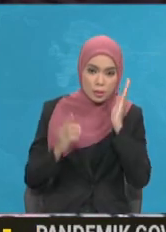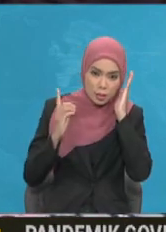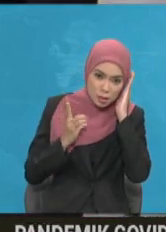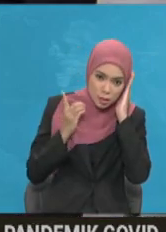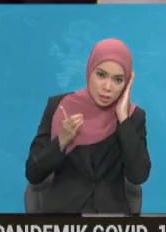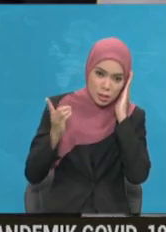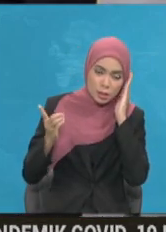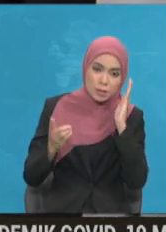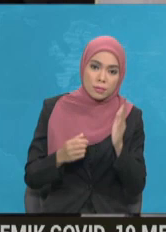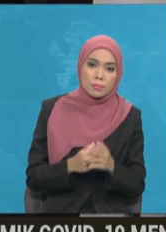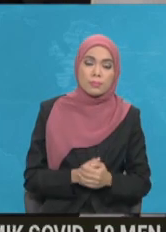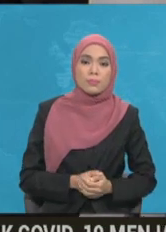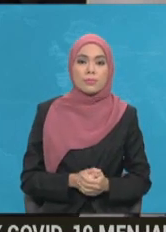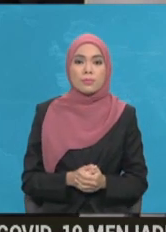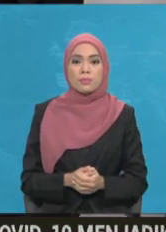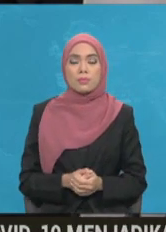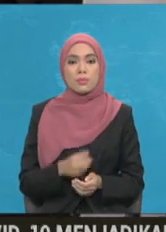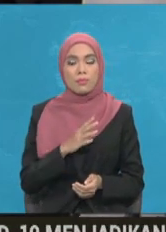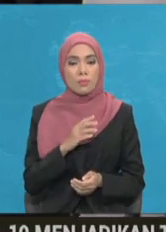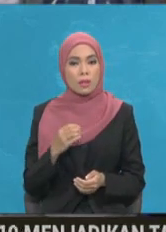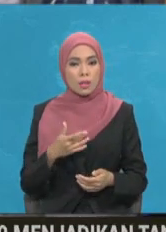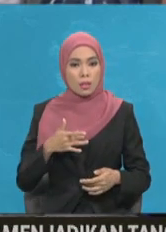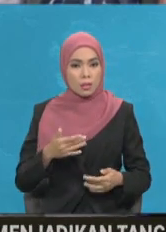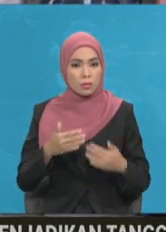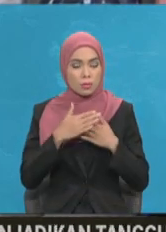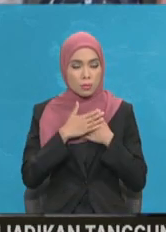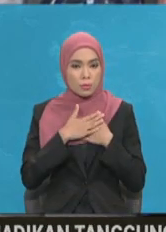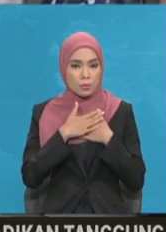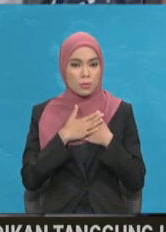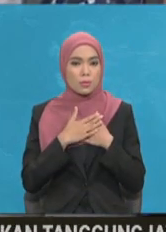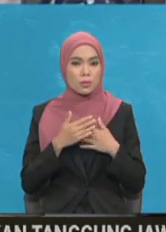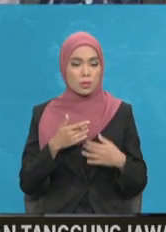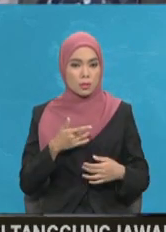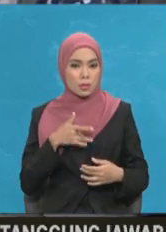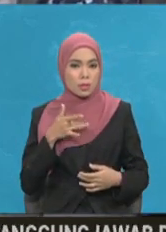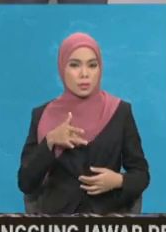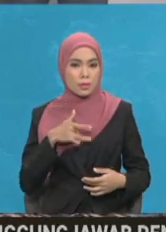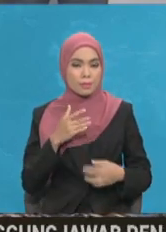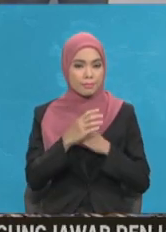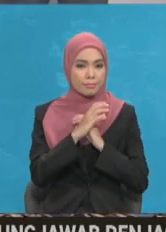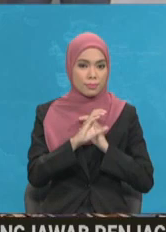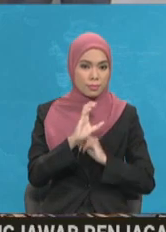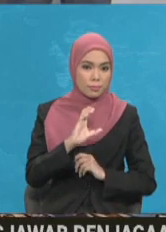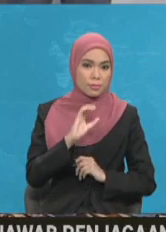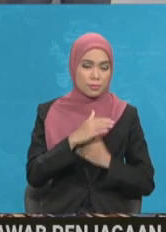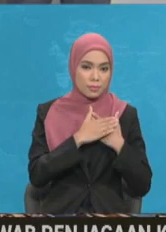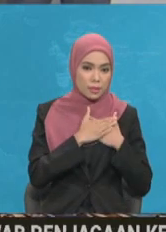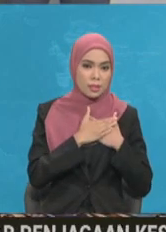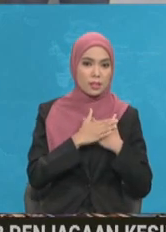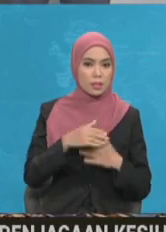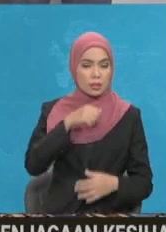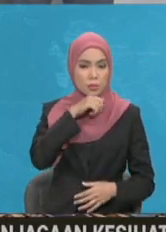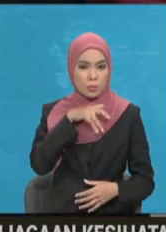mualaf sama-sama menghayati dan melahirkan rasa cinta kepada junjungan besar Nabi Muhammad Shallallahu Alaihi Wasallam